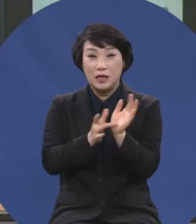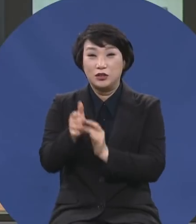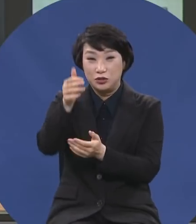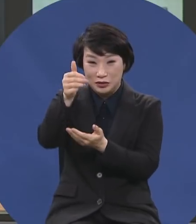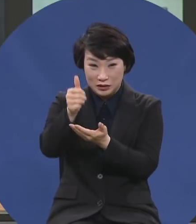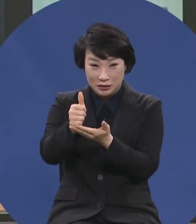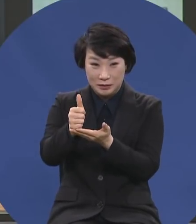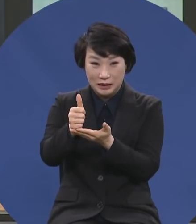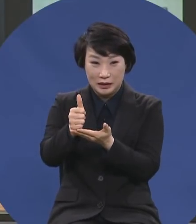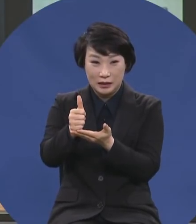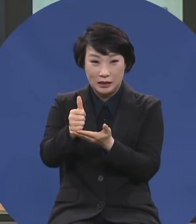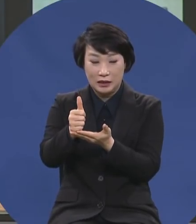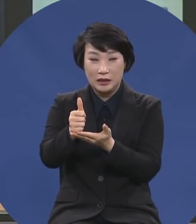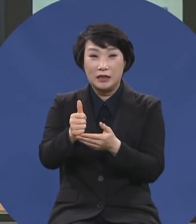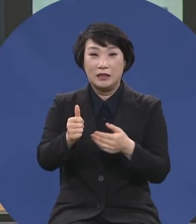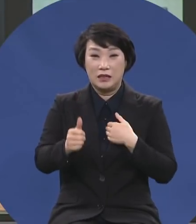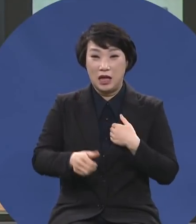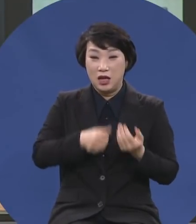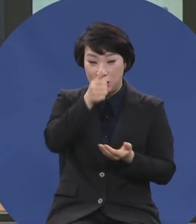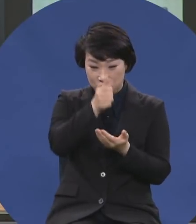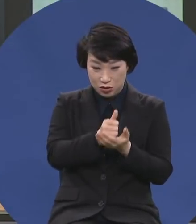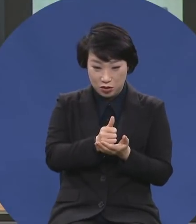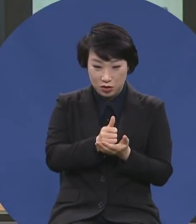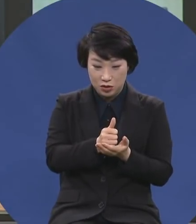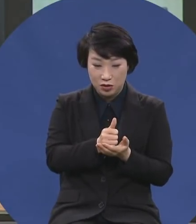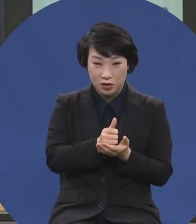예수께서 내 죄를